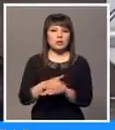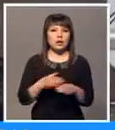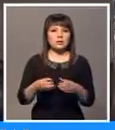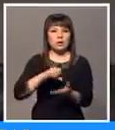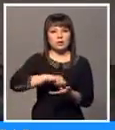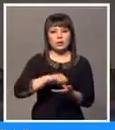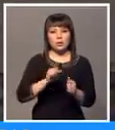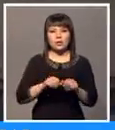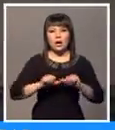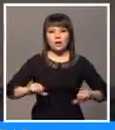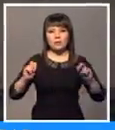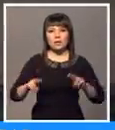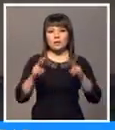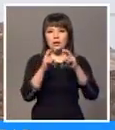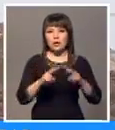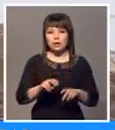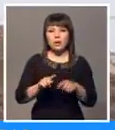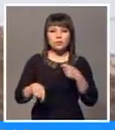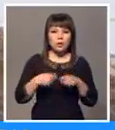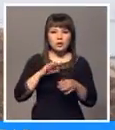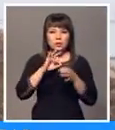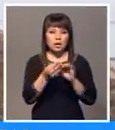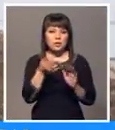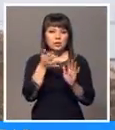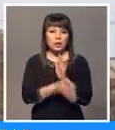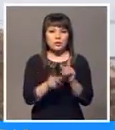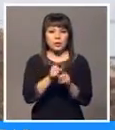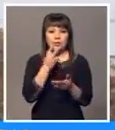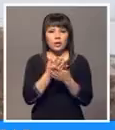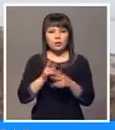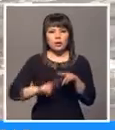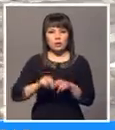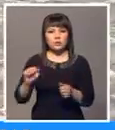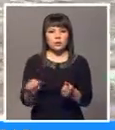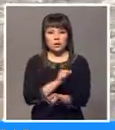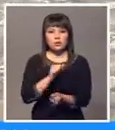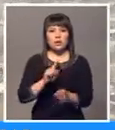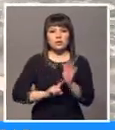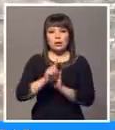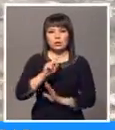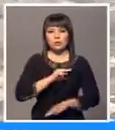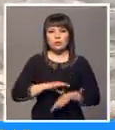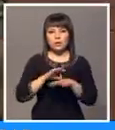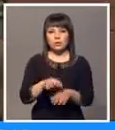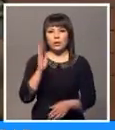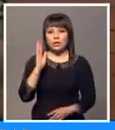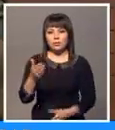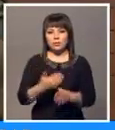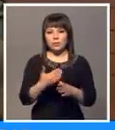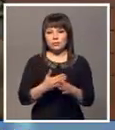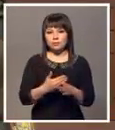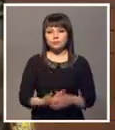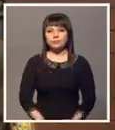арнайы комиссия құрылды. Оның құрамына зардап шеккен тұрғындар да енеді. Құрылыс жер құрғаған соң басталады. Қазселден